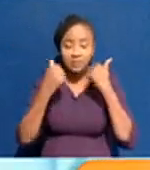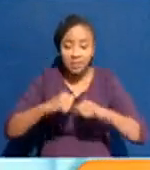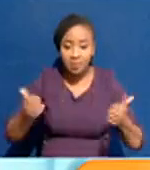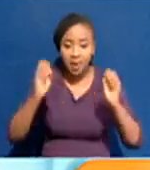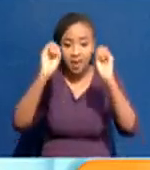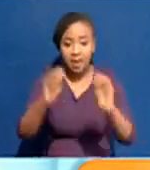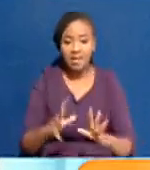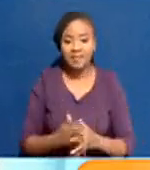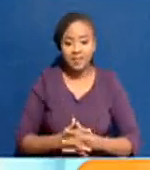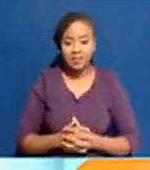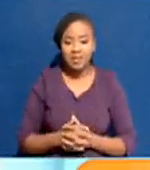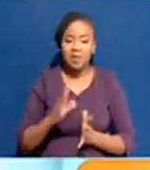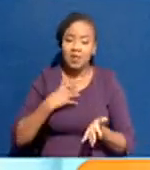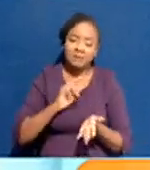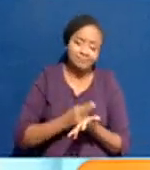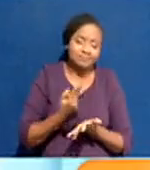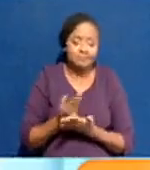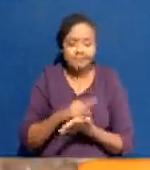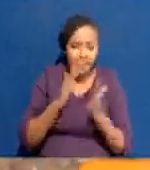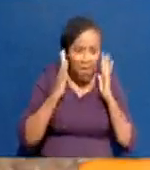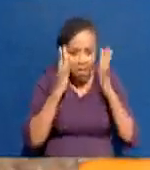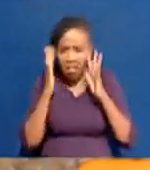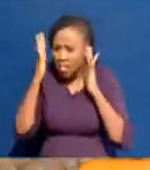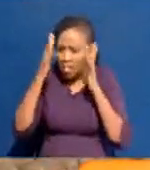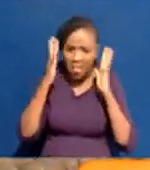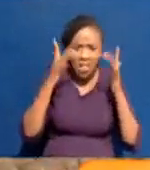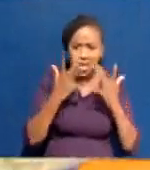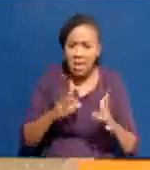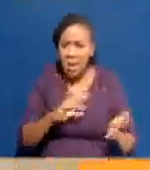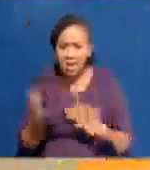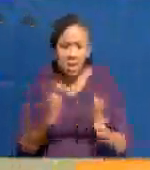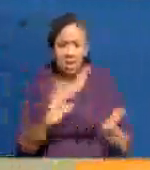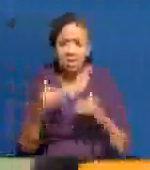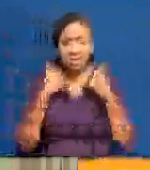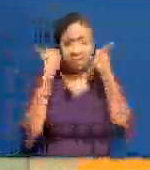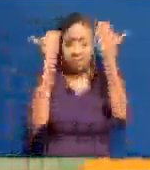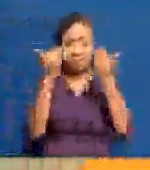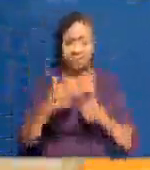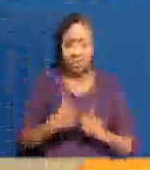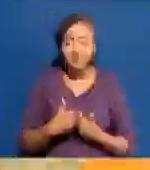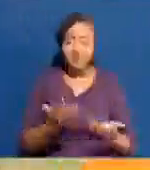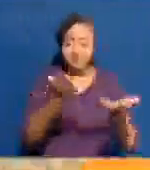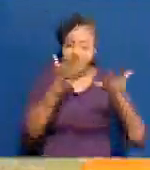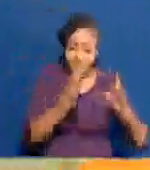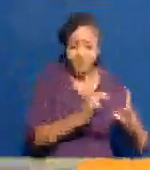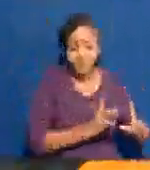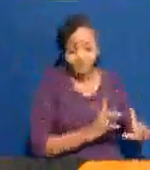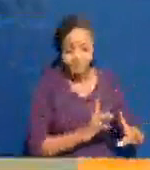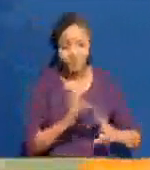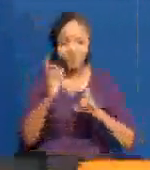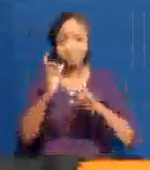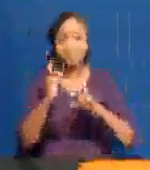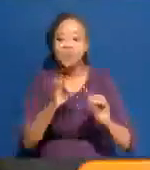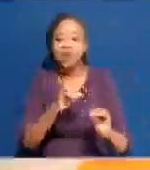wanafanya kulala hata mchana. Tuna wasiwasi hata pia sisi hata tunasafamiwa. Baada ya hapo tunafunga safari kuelekea katika boma